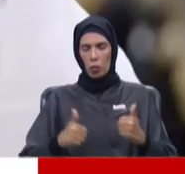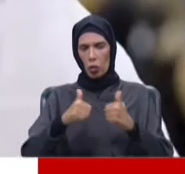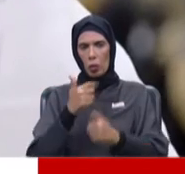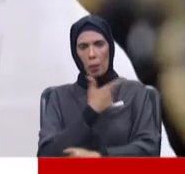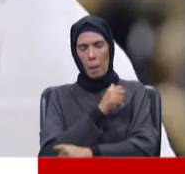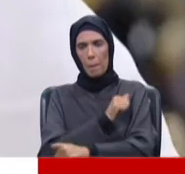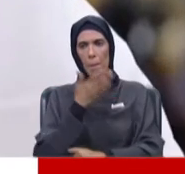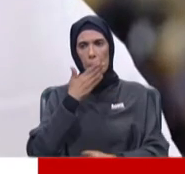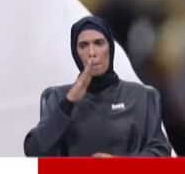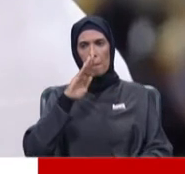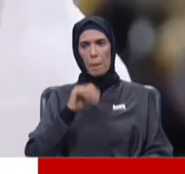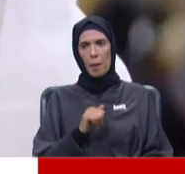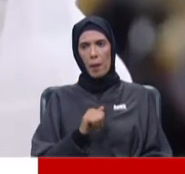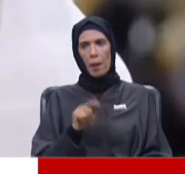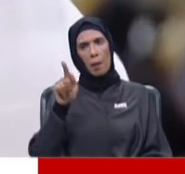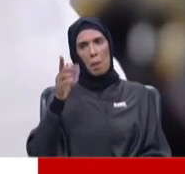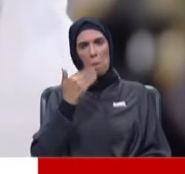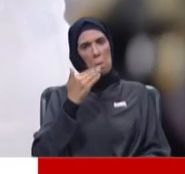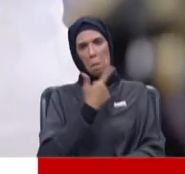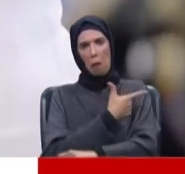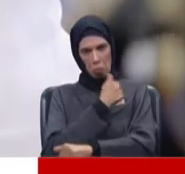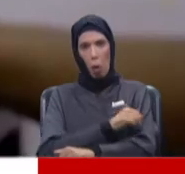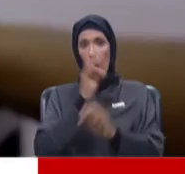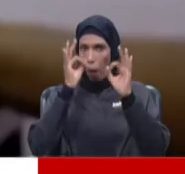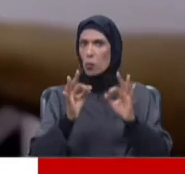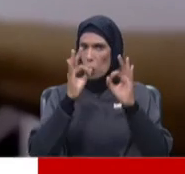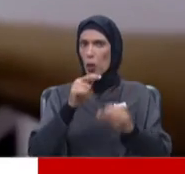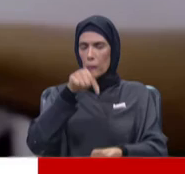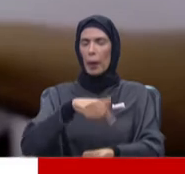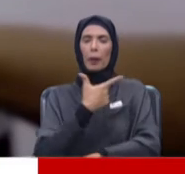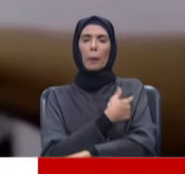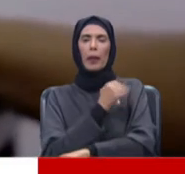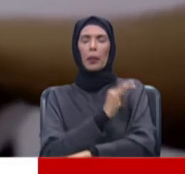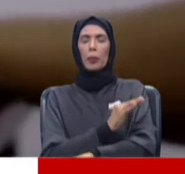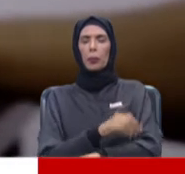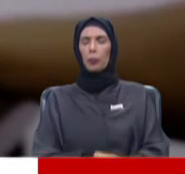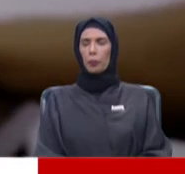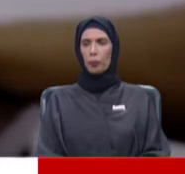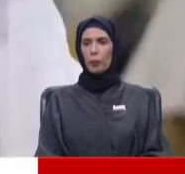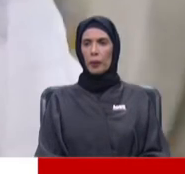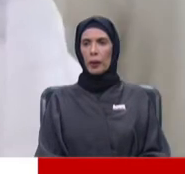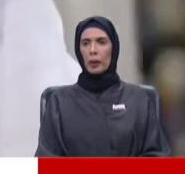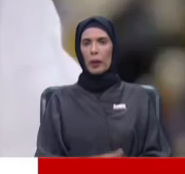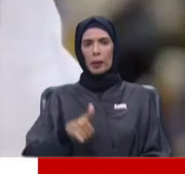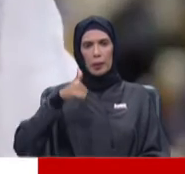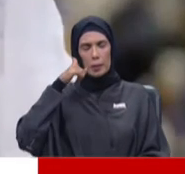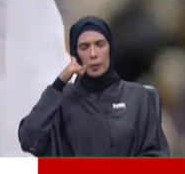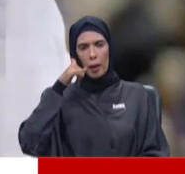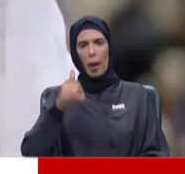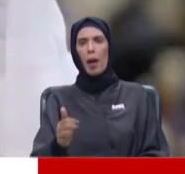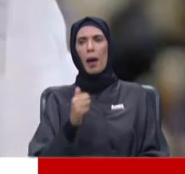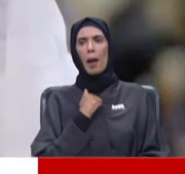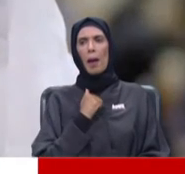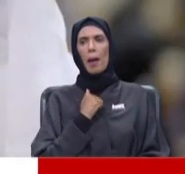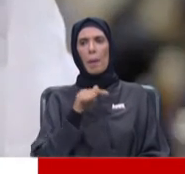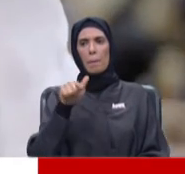لله، غيري أنا، واقتنعت الحين أنه لازم أن أنا أتطعم، لأن اتصلت على الرقم اللي هو حق